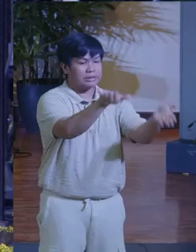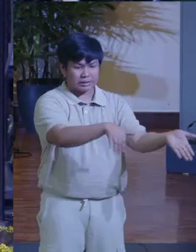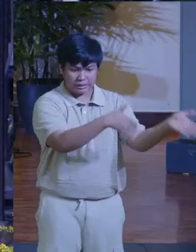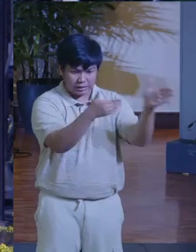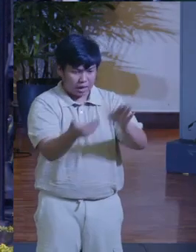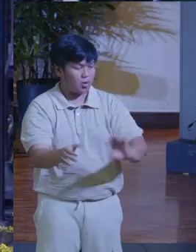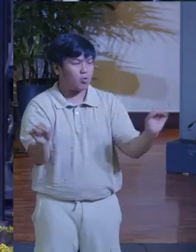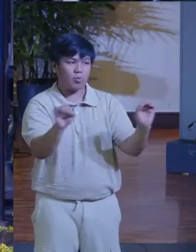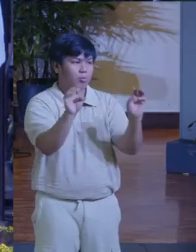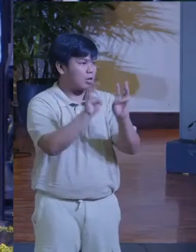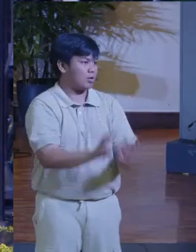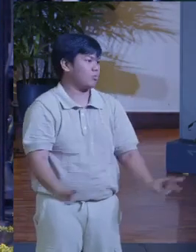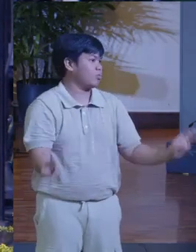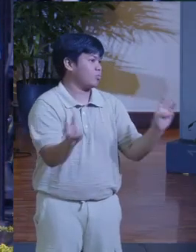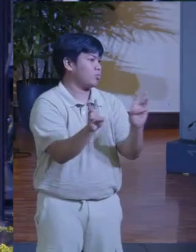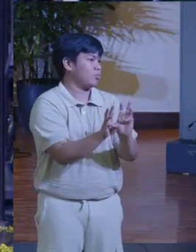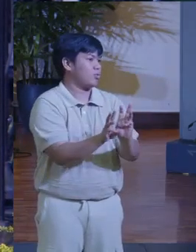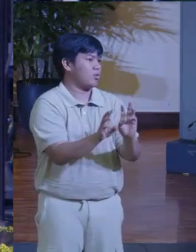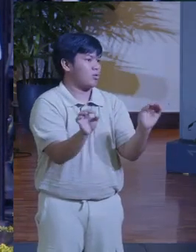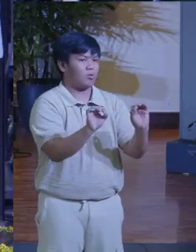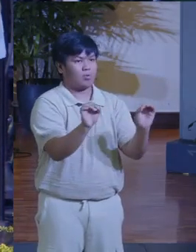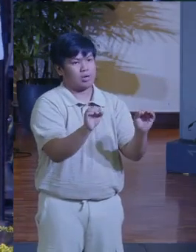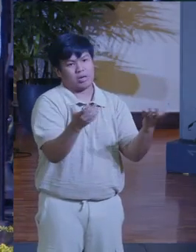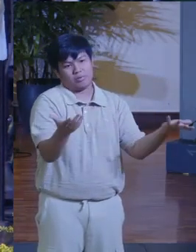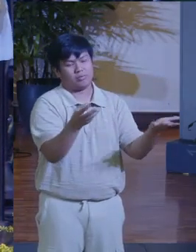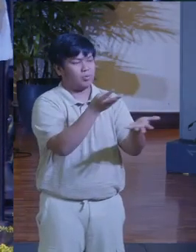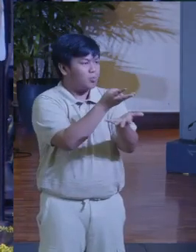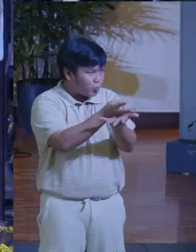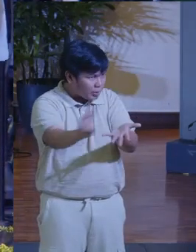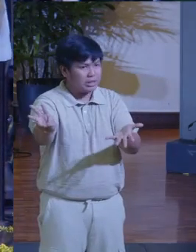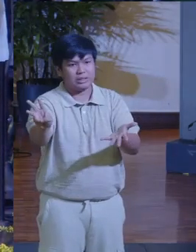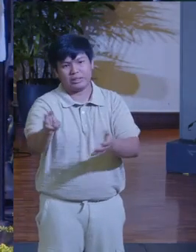me was for no purpose.